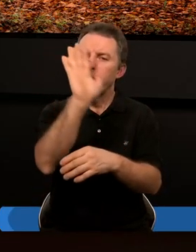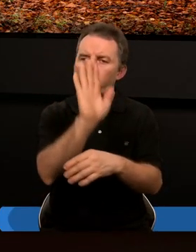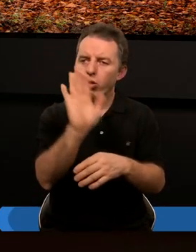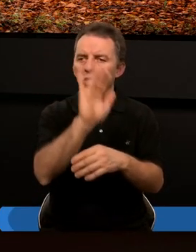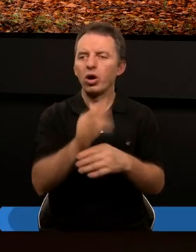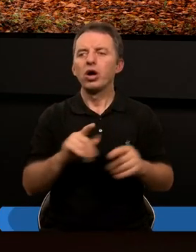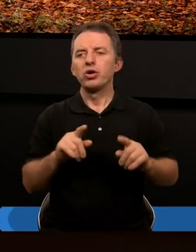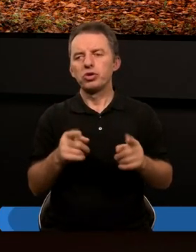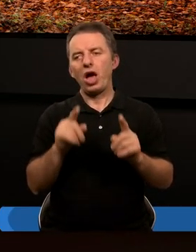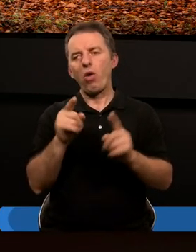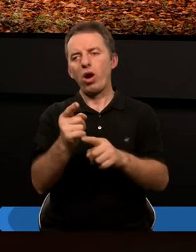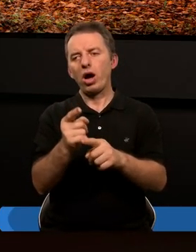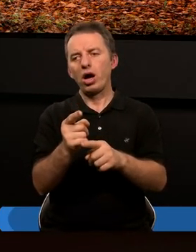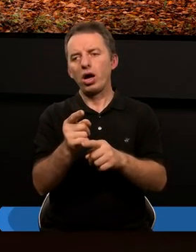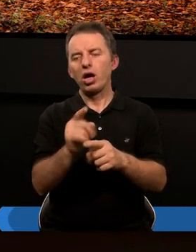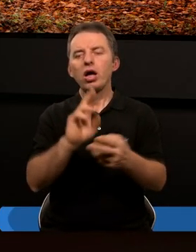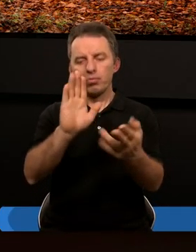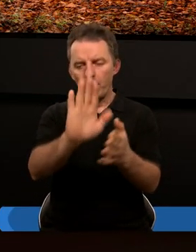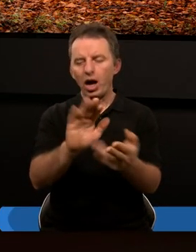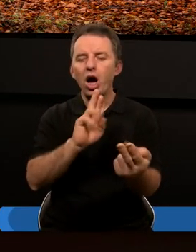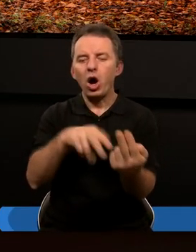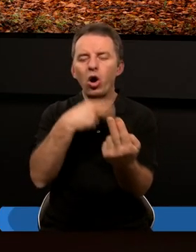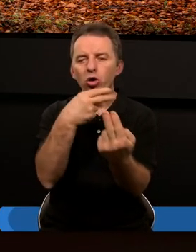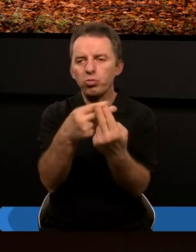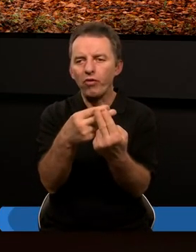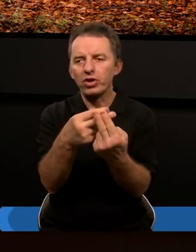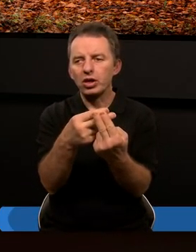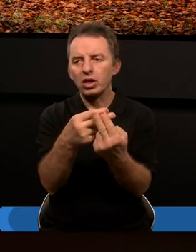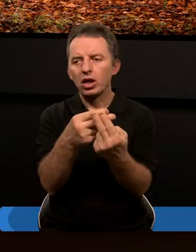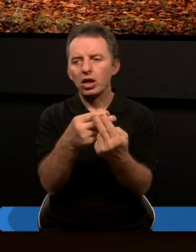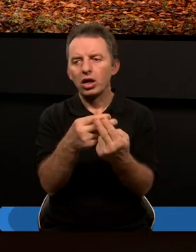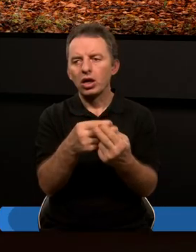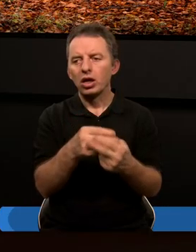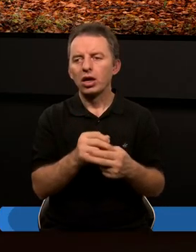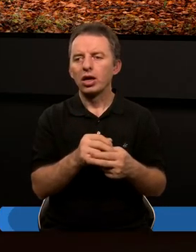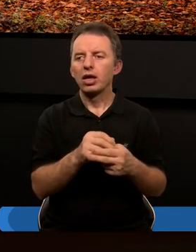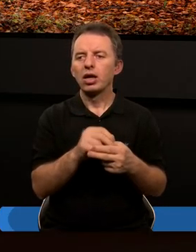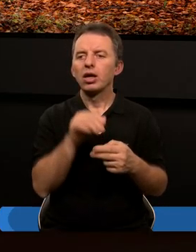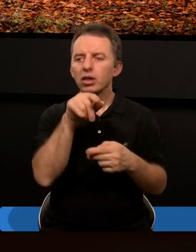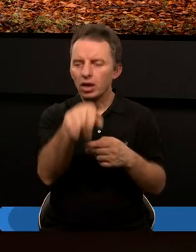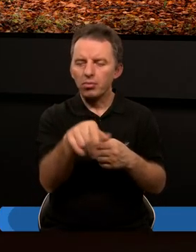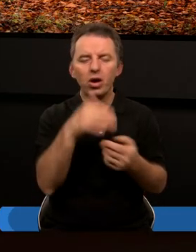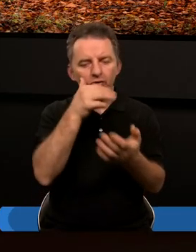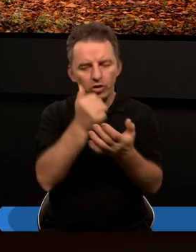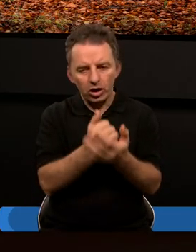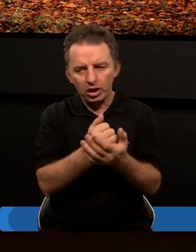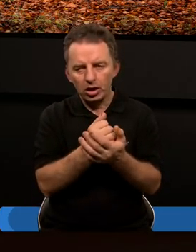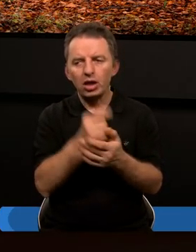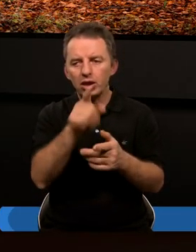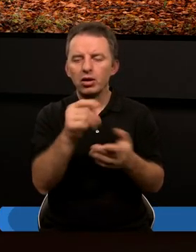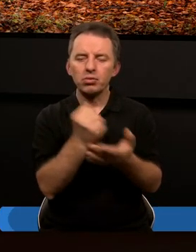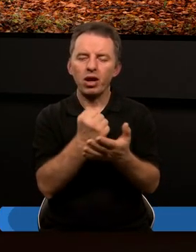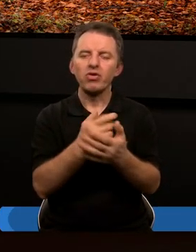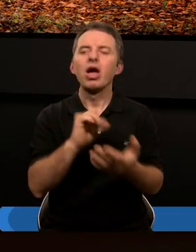znalazł odpowiedź. Ma odpowiedź. Wszystko się zaczyna tutaj w tym miejscu od prawa.